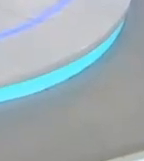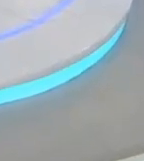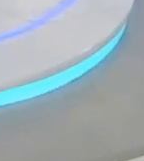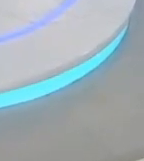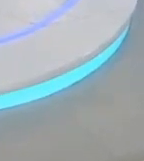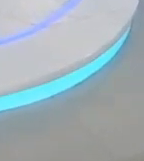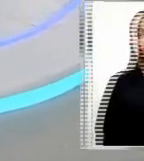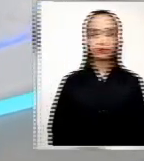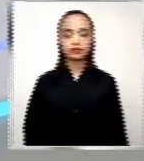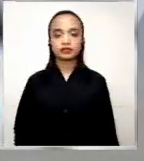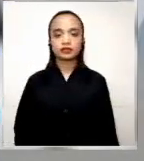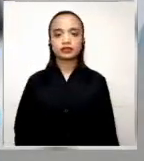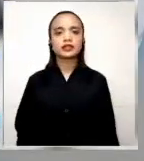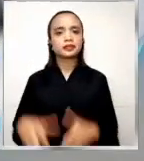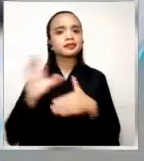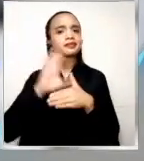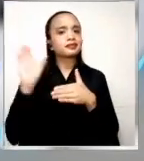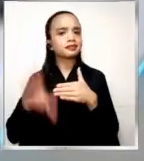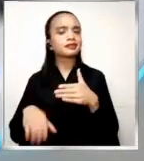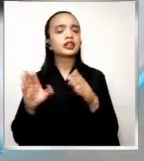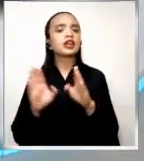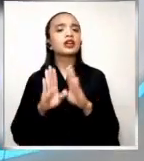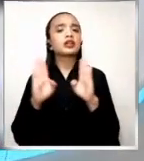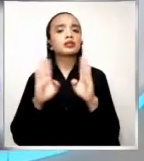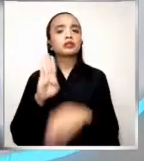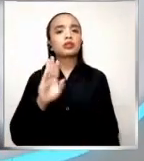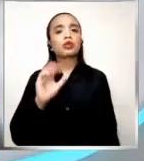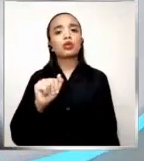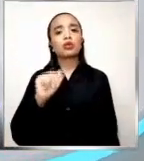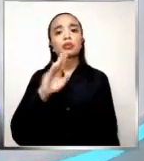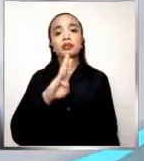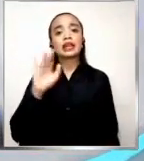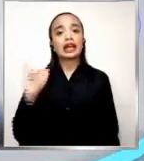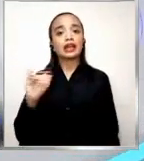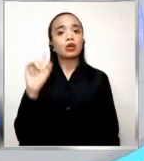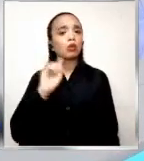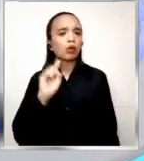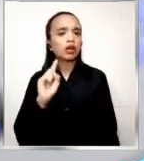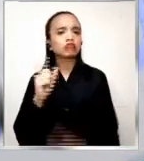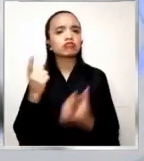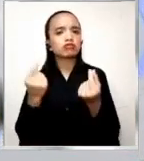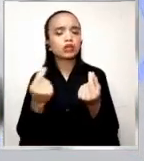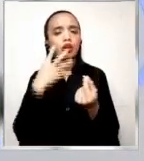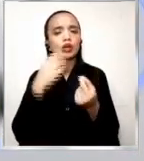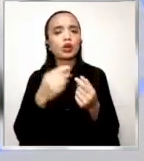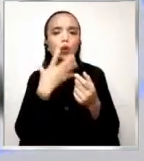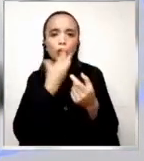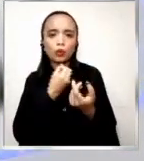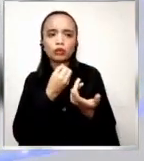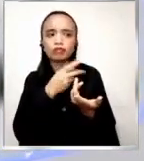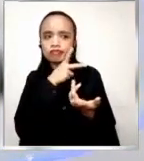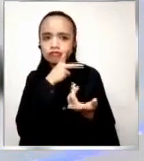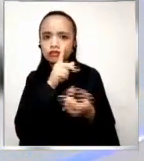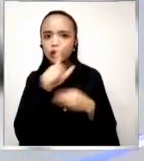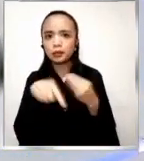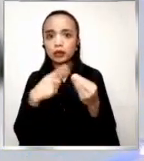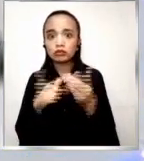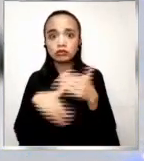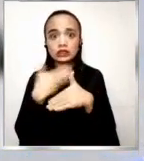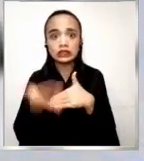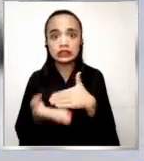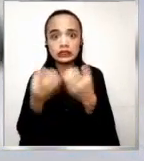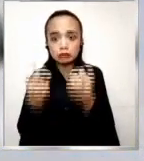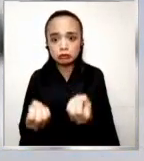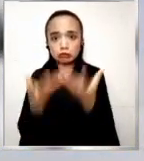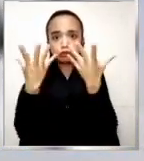Nakompleto na ng Bureau of Immigration yung pagsusuri nila sa mga ikangay persons of interest dun po sa magkasunod na pambobomba sa